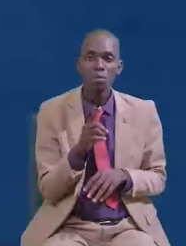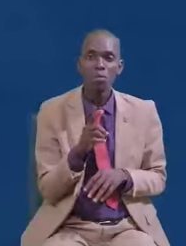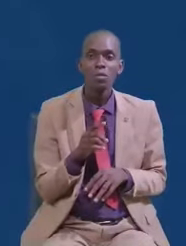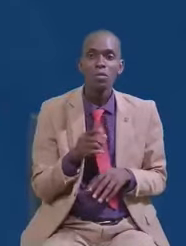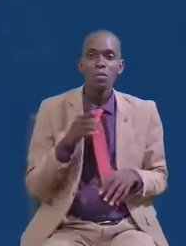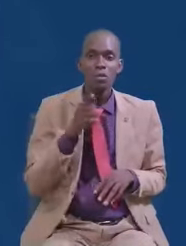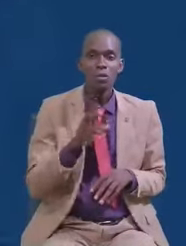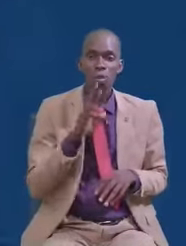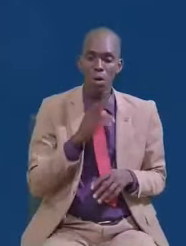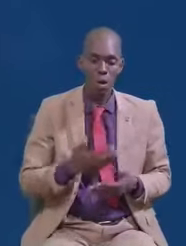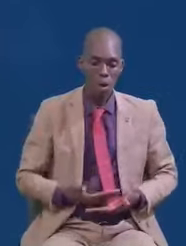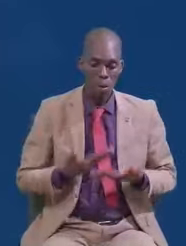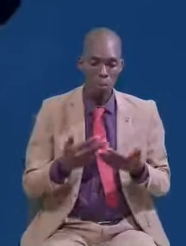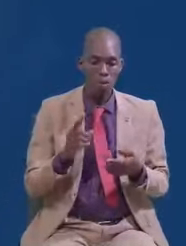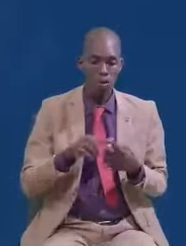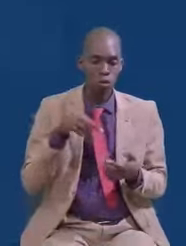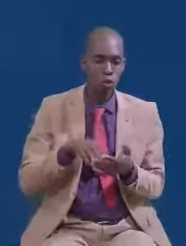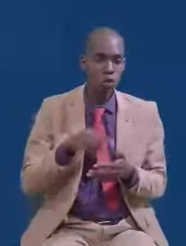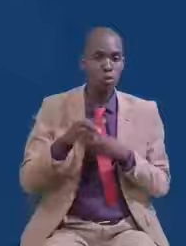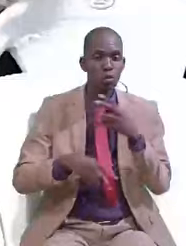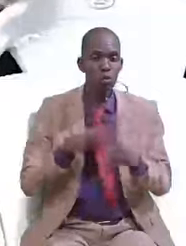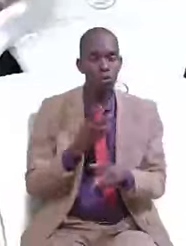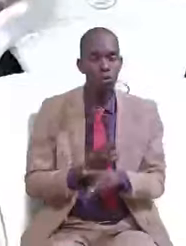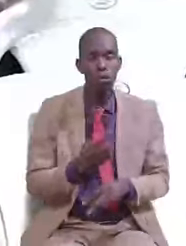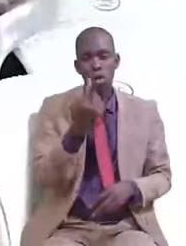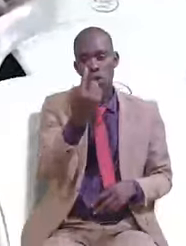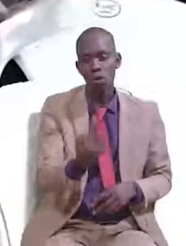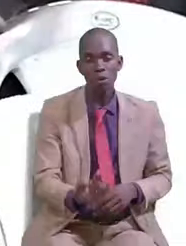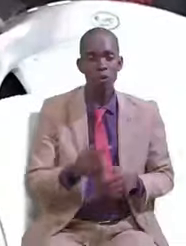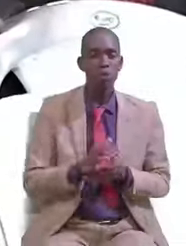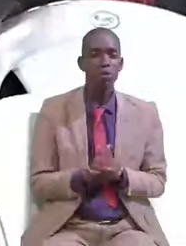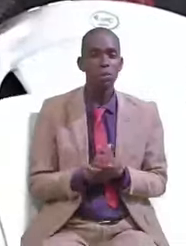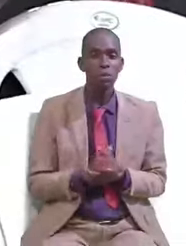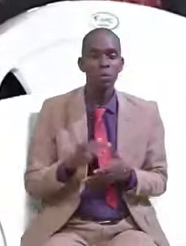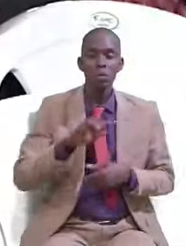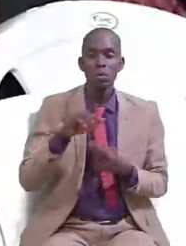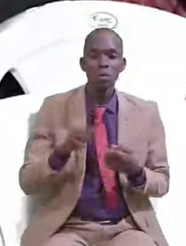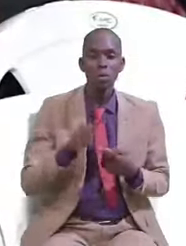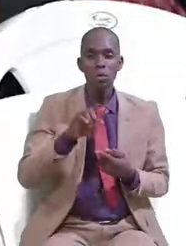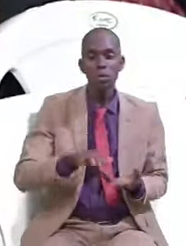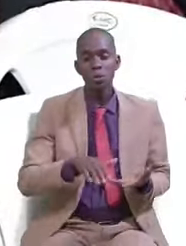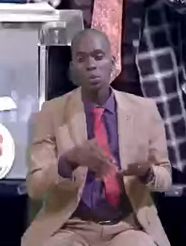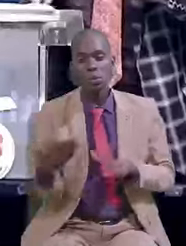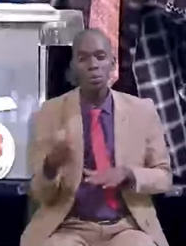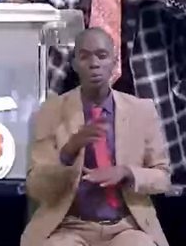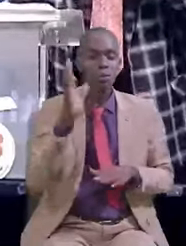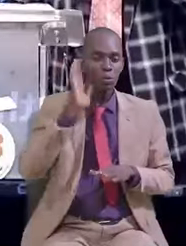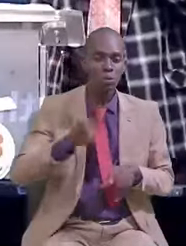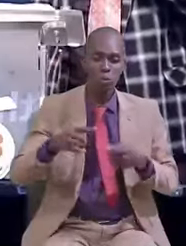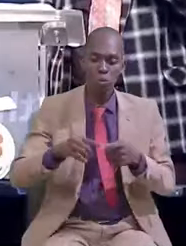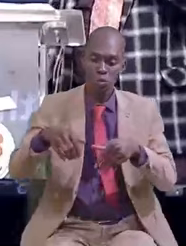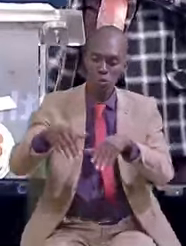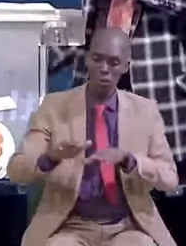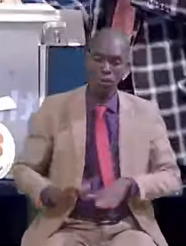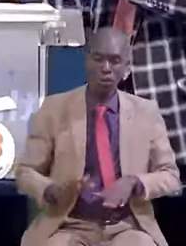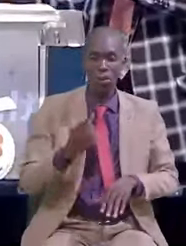Vous êtes né dans ce monde vous-même, tout seul. Lorsque vous mourrez, vous irez à l'au-delà